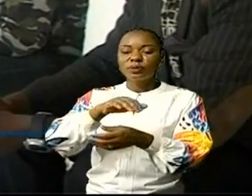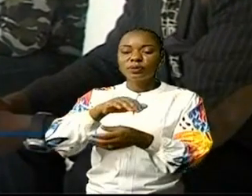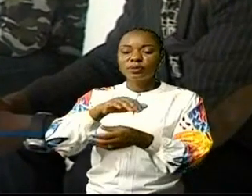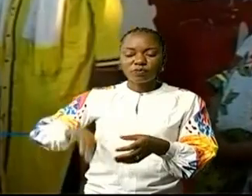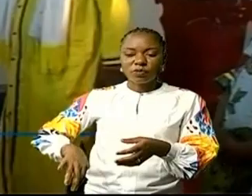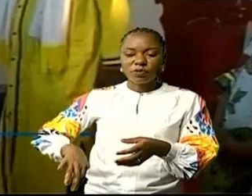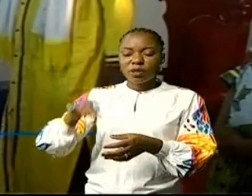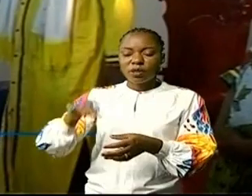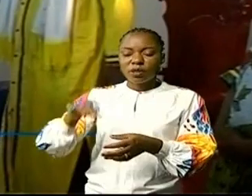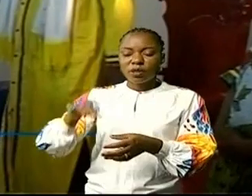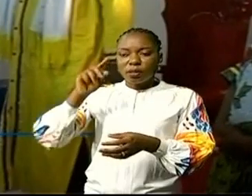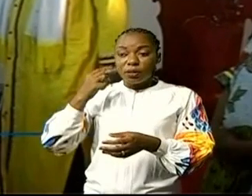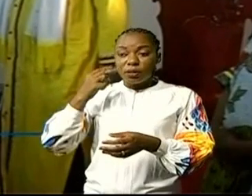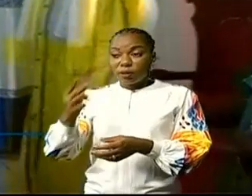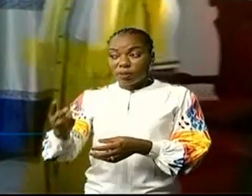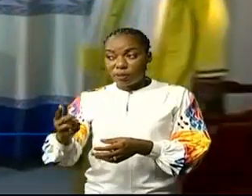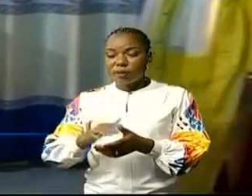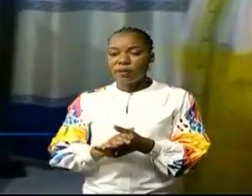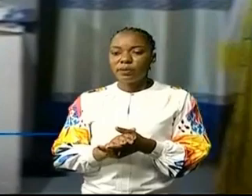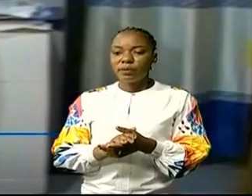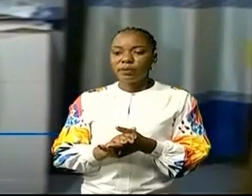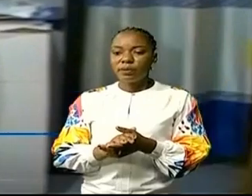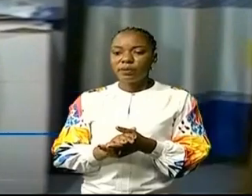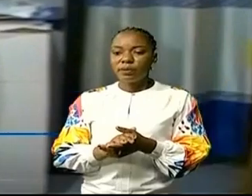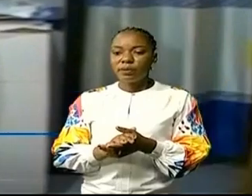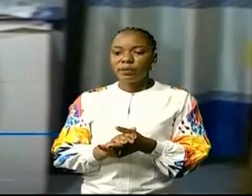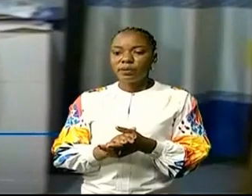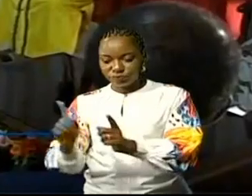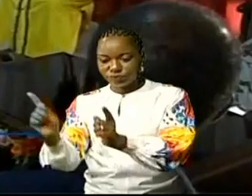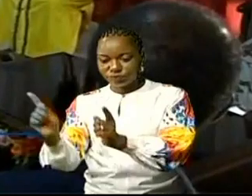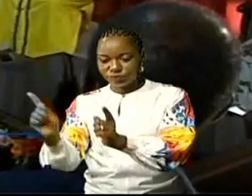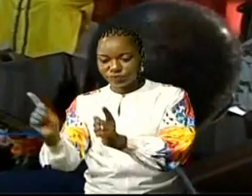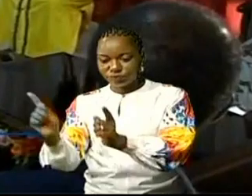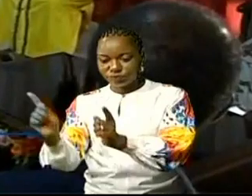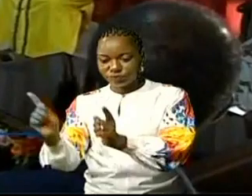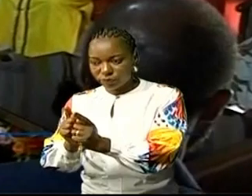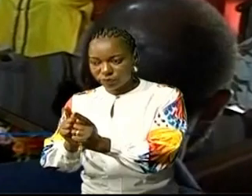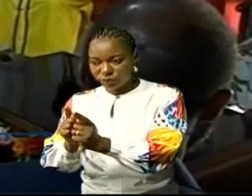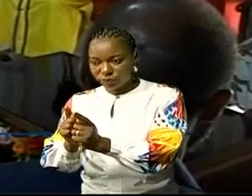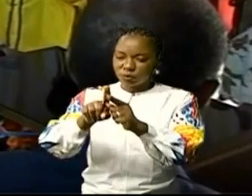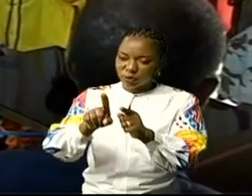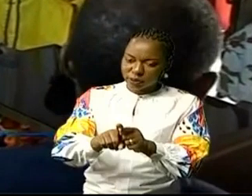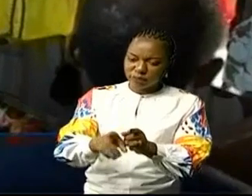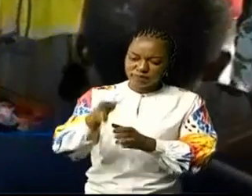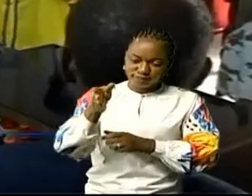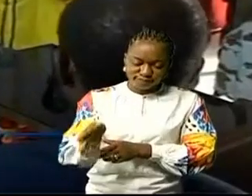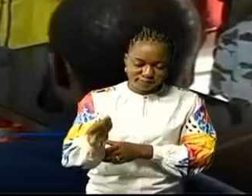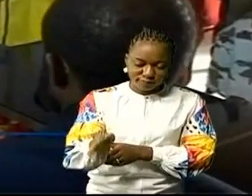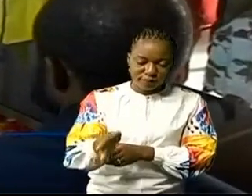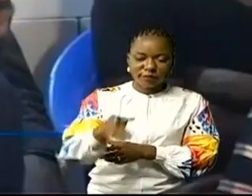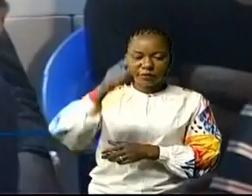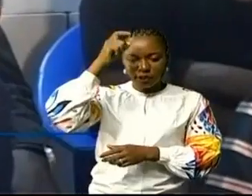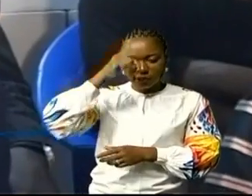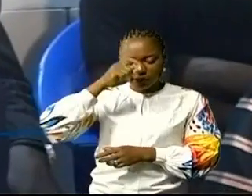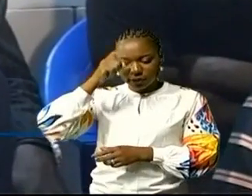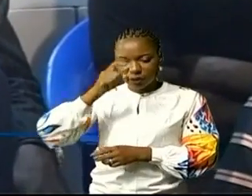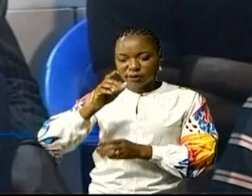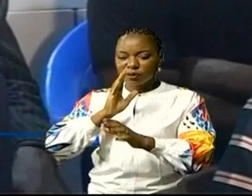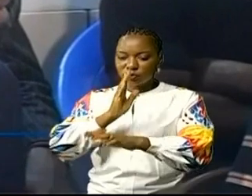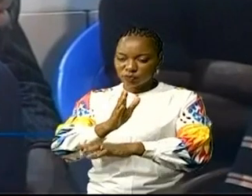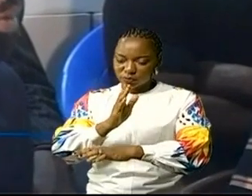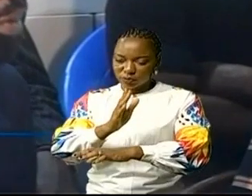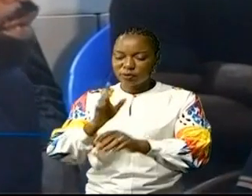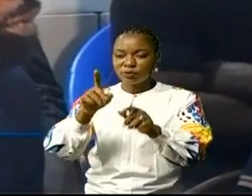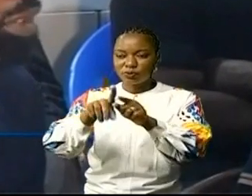remercier l'Inkaka Nemwanantsemi pour les sages conseils maintes fois lui prodigués. Il a donc pris